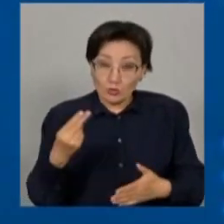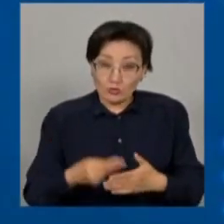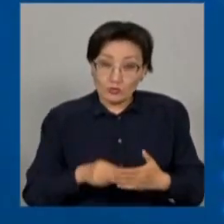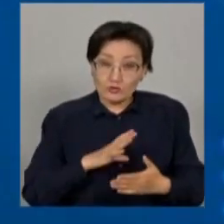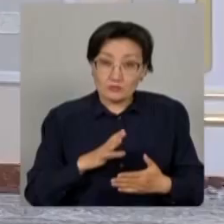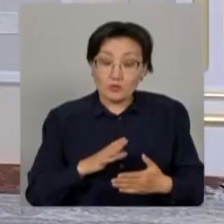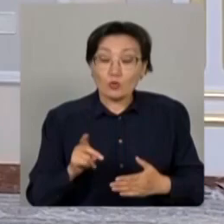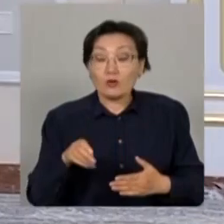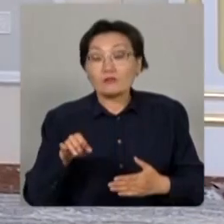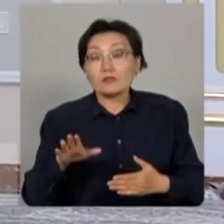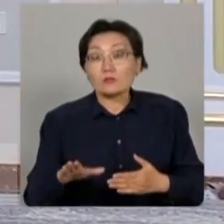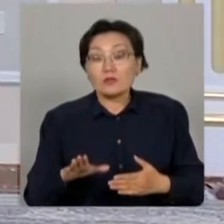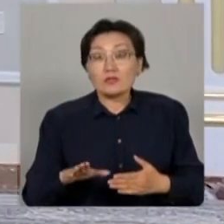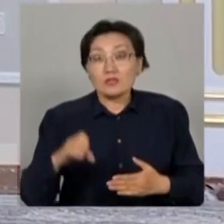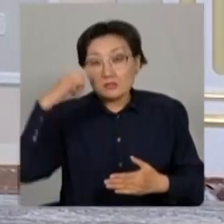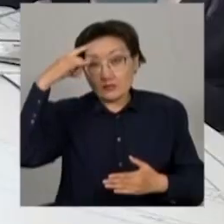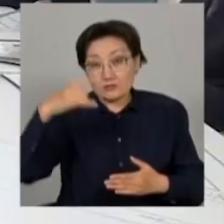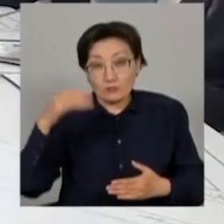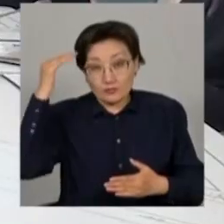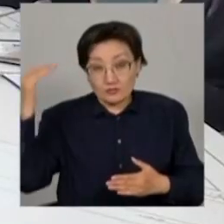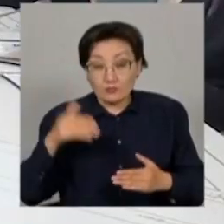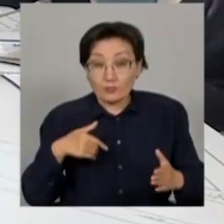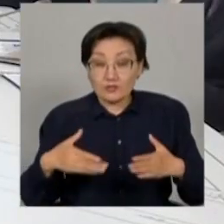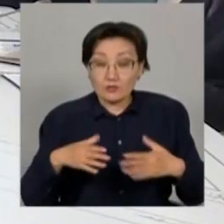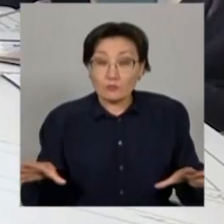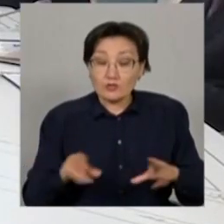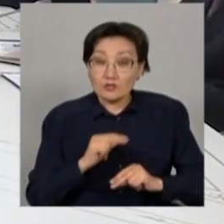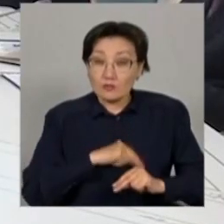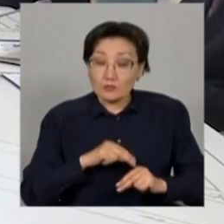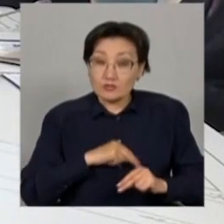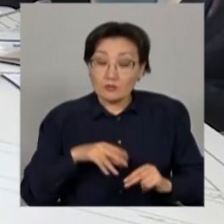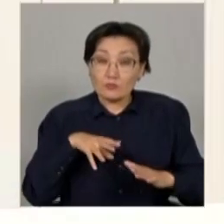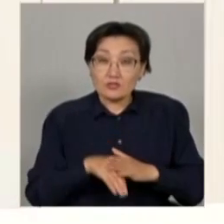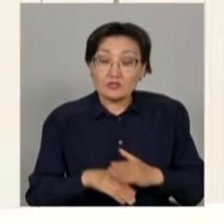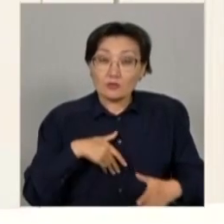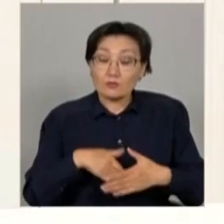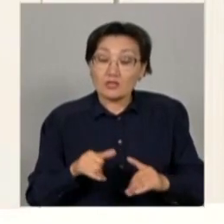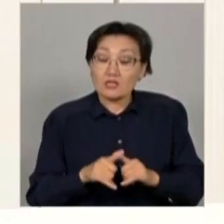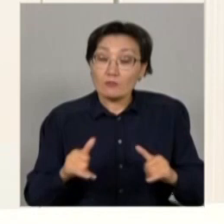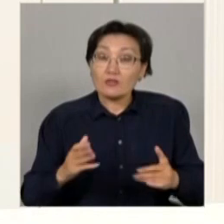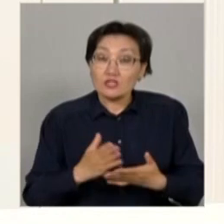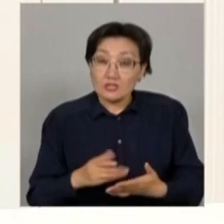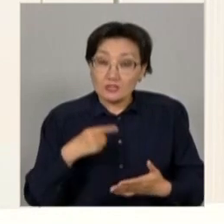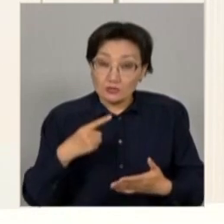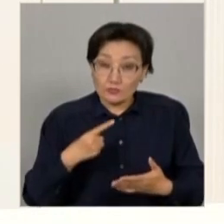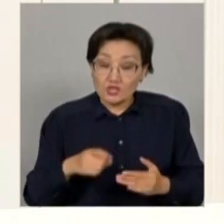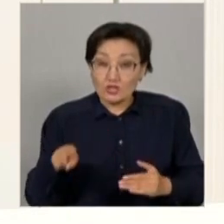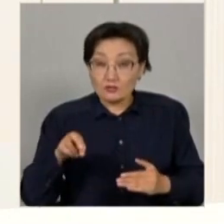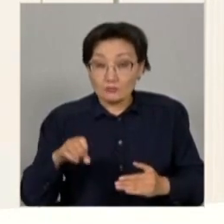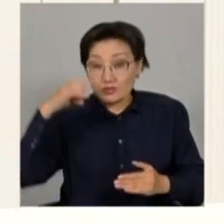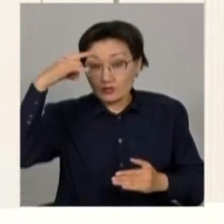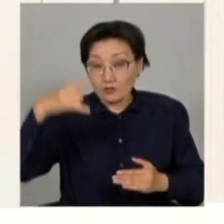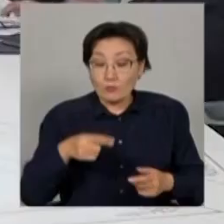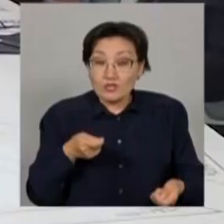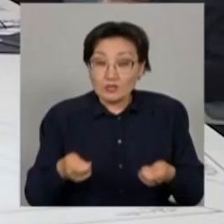қойды. Қасым Жомарт Тоқаев Қазақ-Тәжік қарым-қатынасы стратегиялық әріптестік рухында қарқынды дамып келе жатқанын жеткізді. Сондай